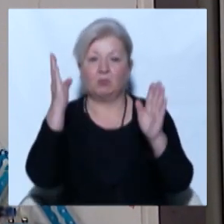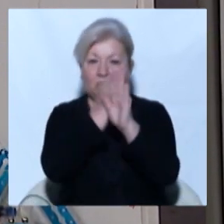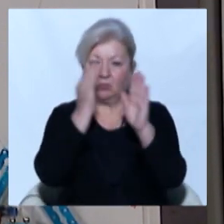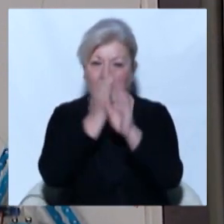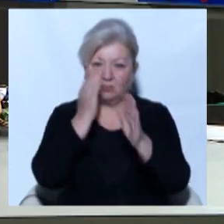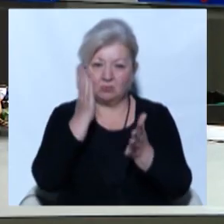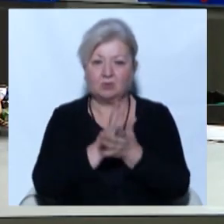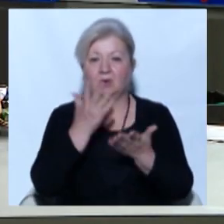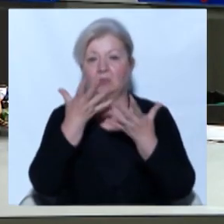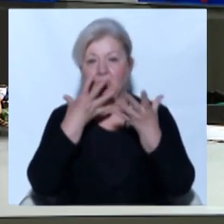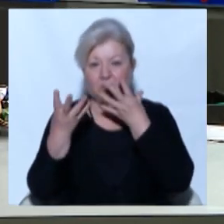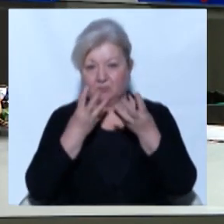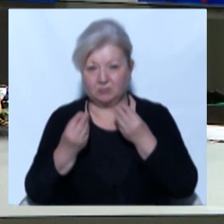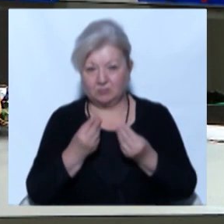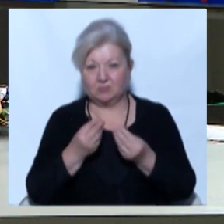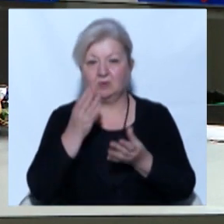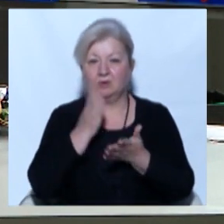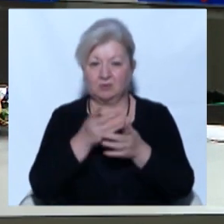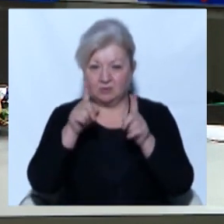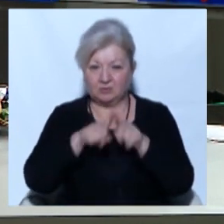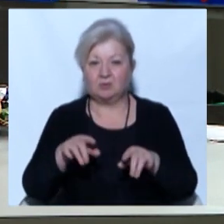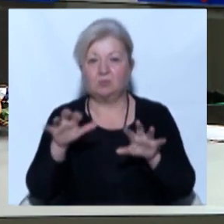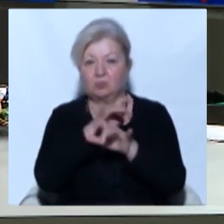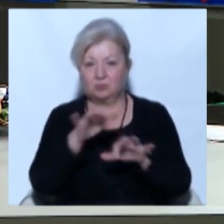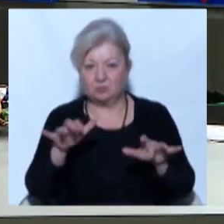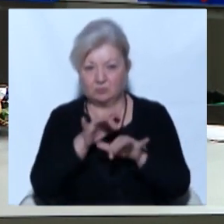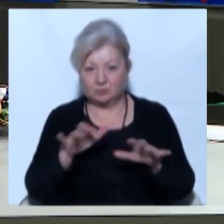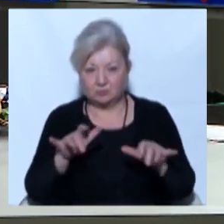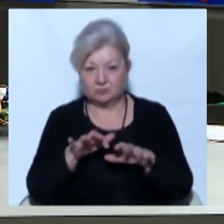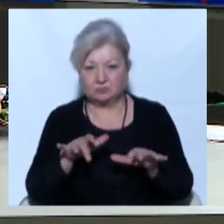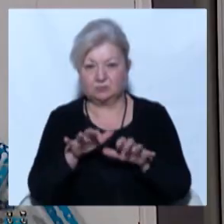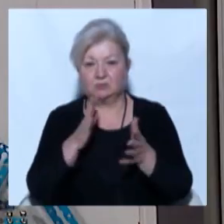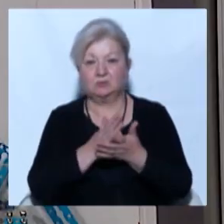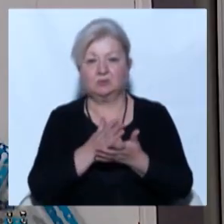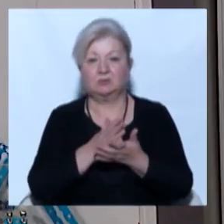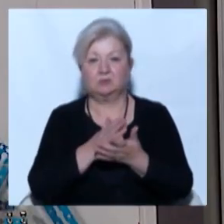როგორც ბუნებრივი, ასევე ხელოვნური, ასევე მუსიკალური.